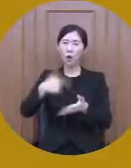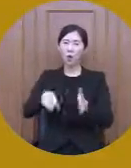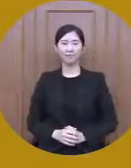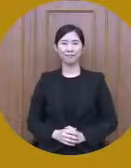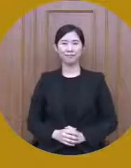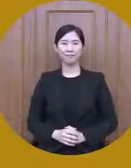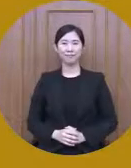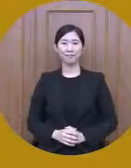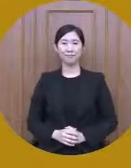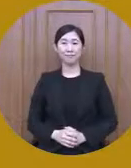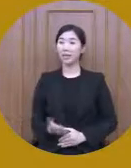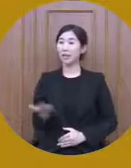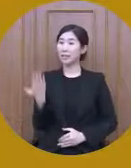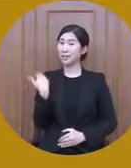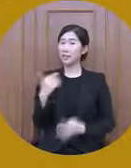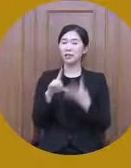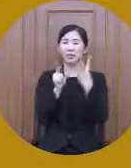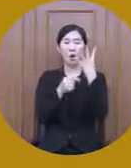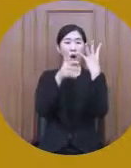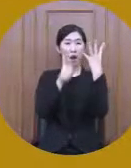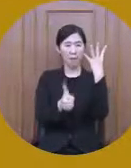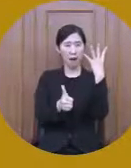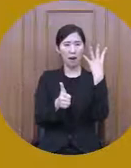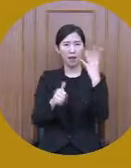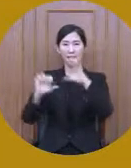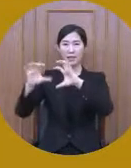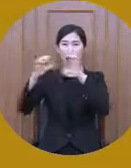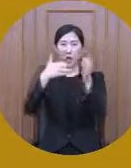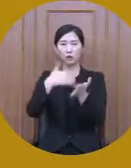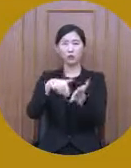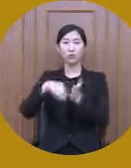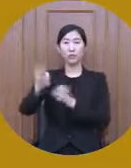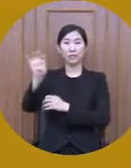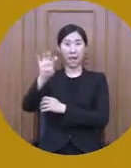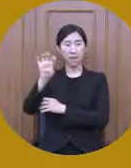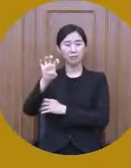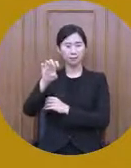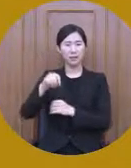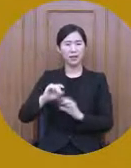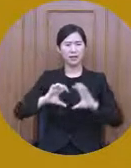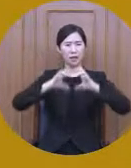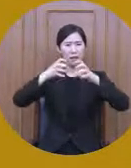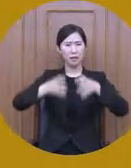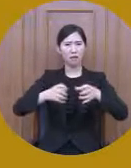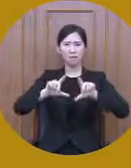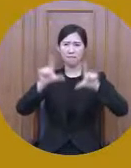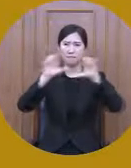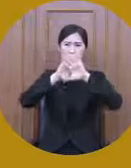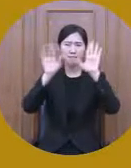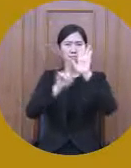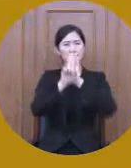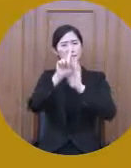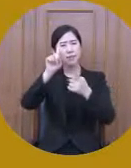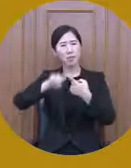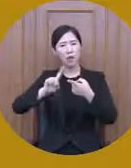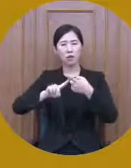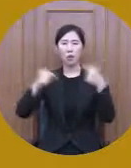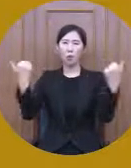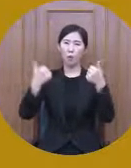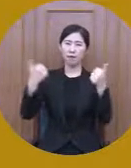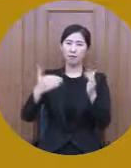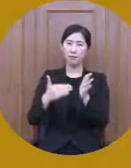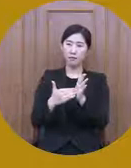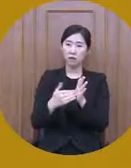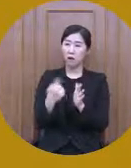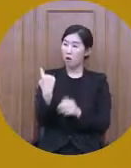것입니다. 지난 4월 말 40개국 정상들이 세계 기후 정상회의를 했고 그제와 어제는 탄소 중립 비전을